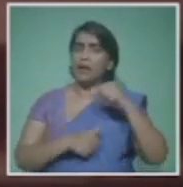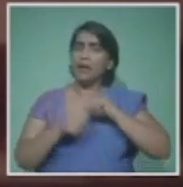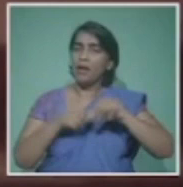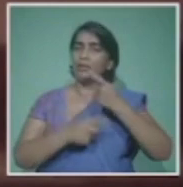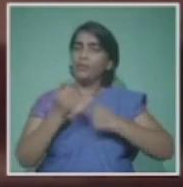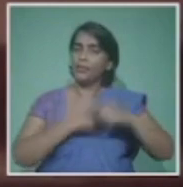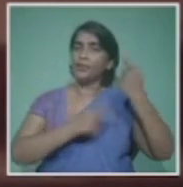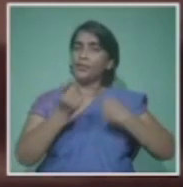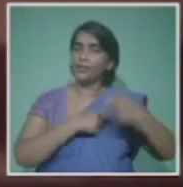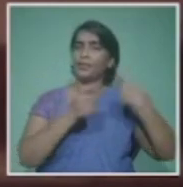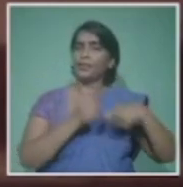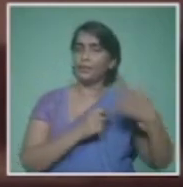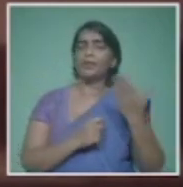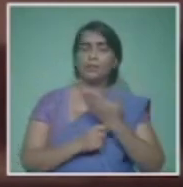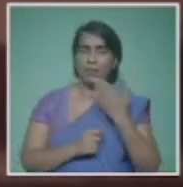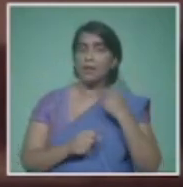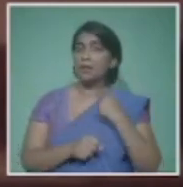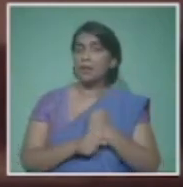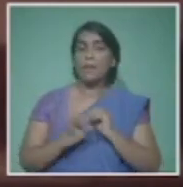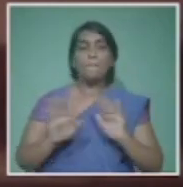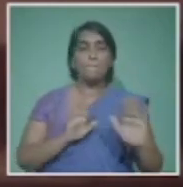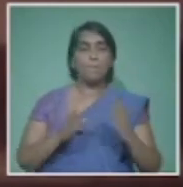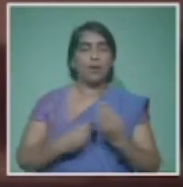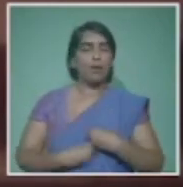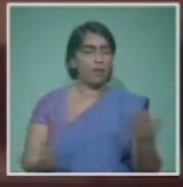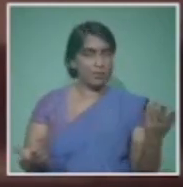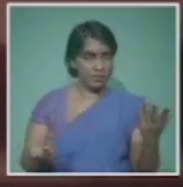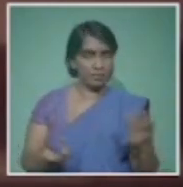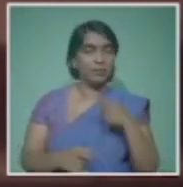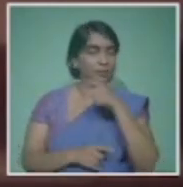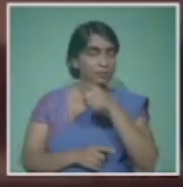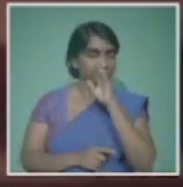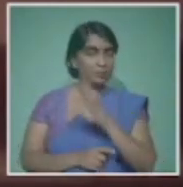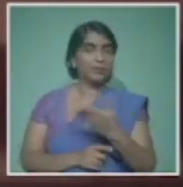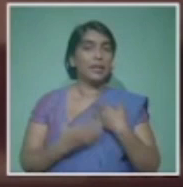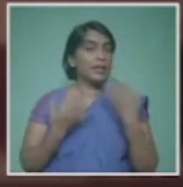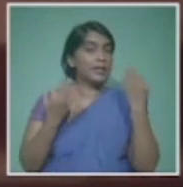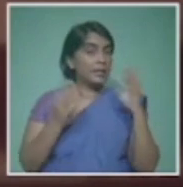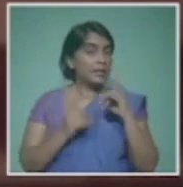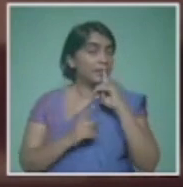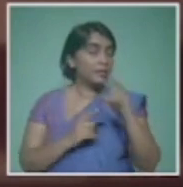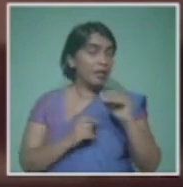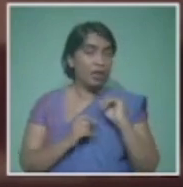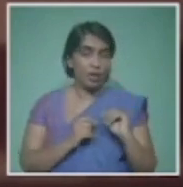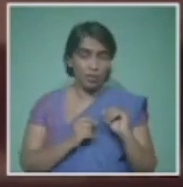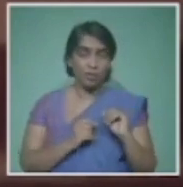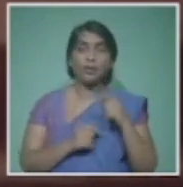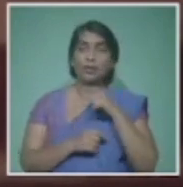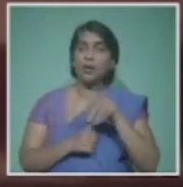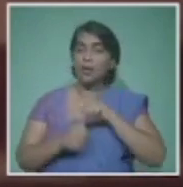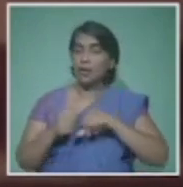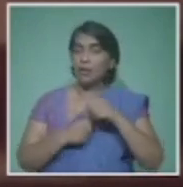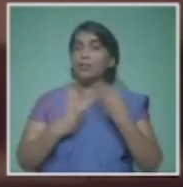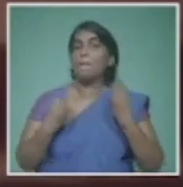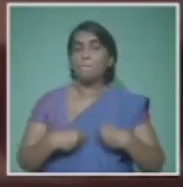le ukunamin ni anda puluang. Rajay palane gilihevi. Tamunna ande dala, ni dahasar dina karane tamai. Mema ayatan